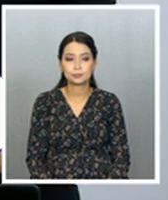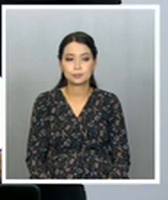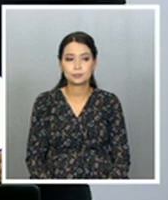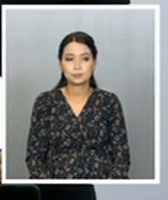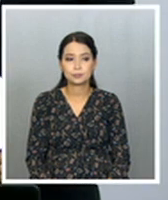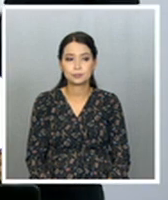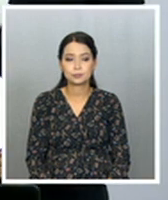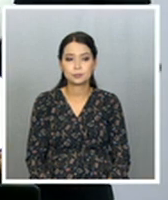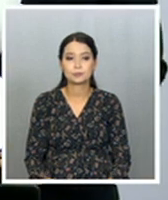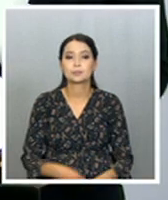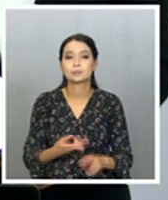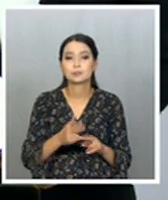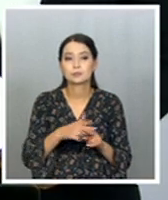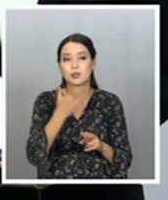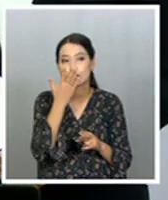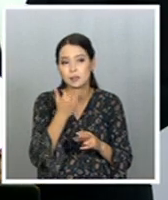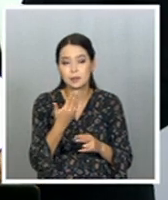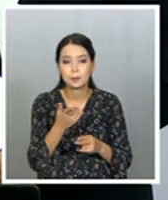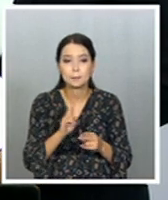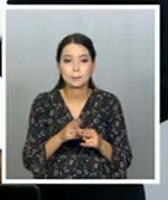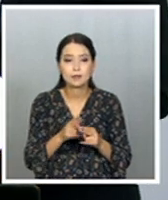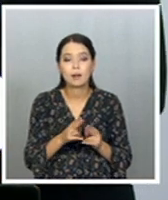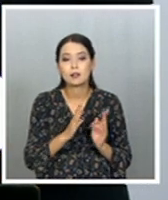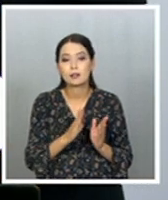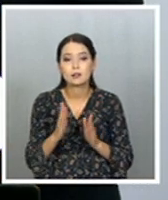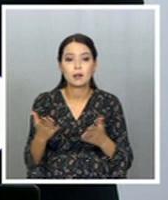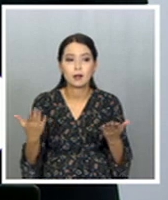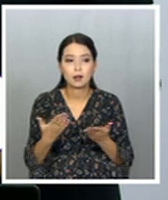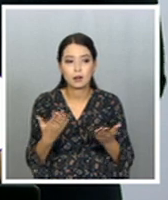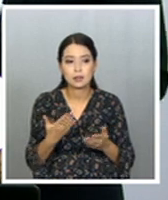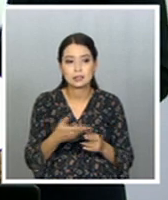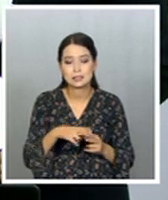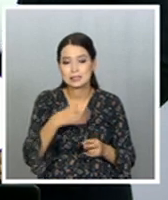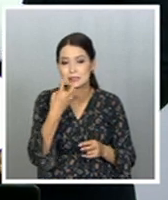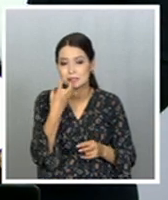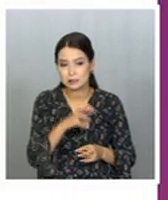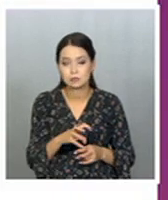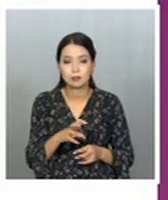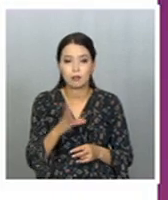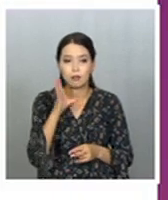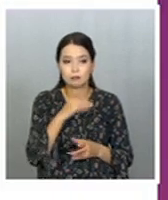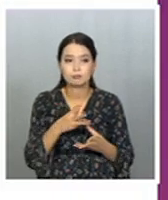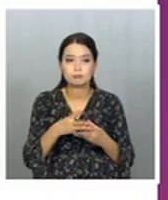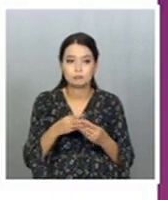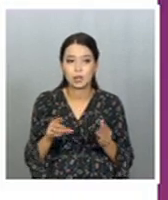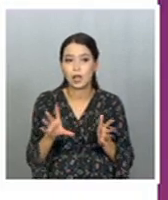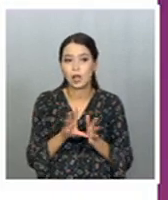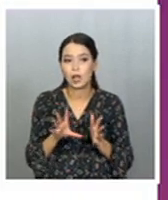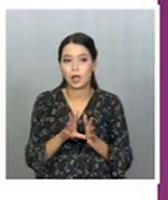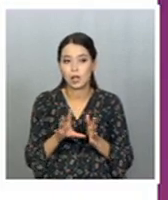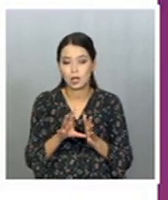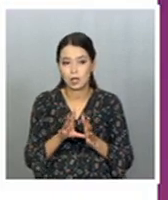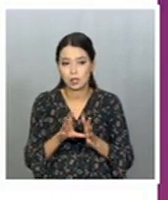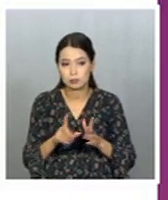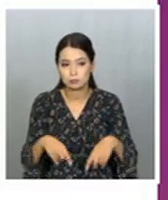Жалпы түсті металдардың сипаттамасына тоқталатын болсақ, бұлар ыстыққа берік, электроөткізгіш болып келеді,